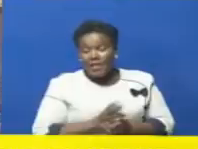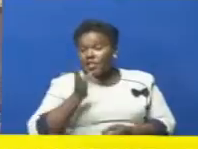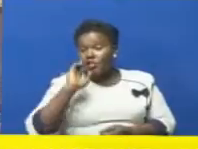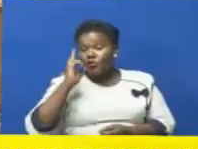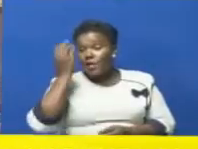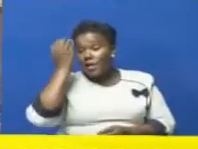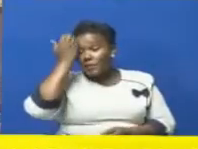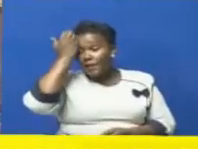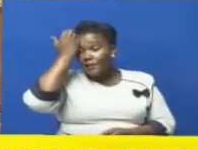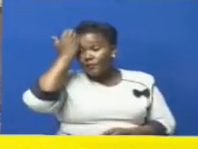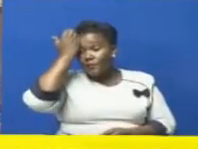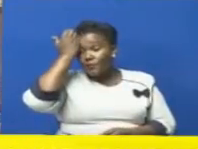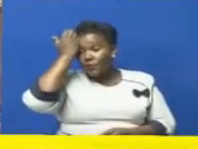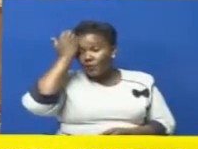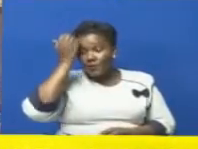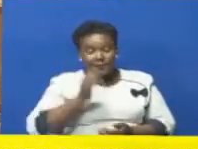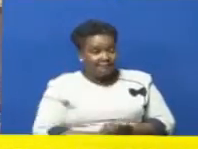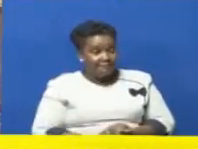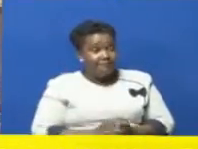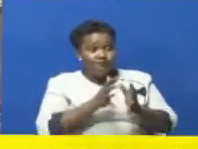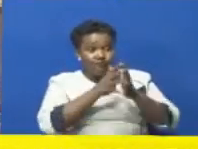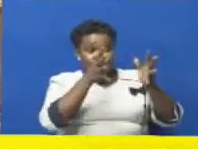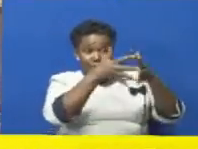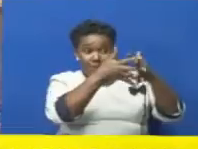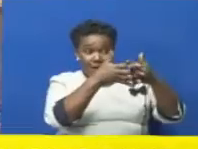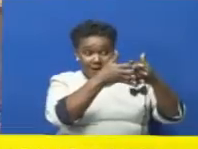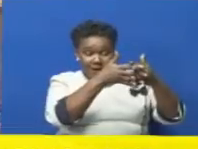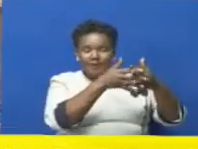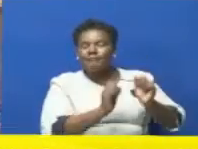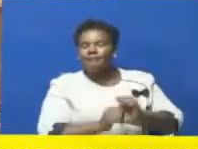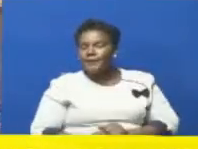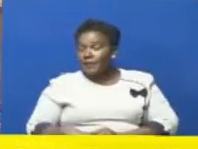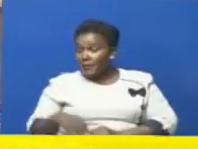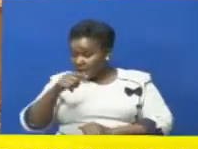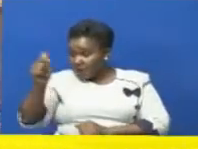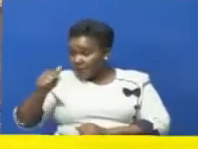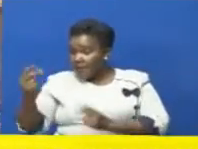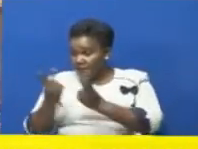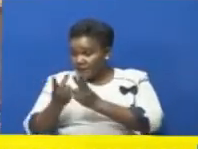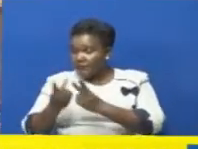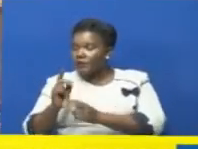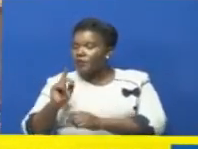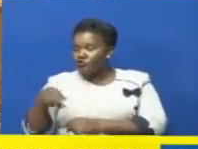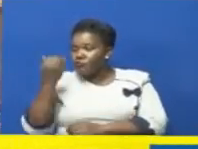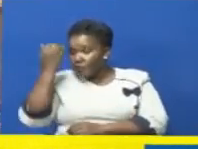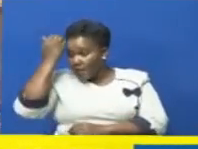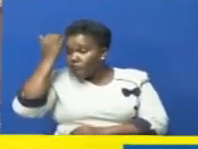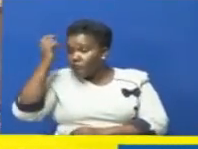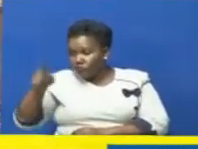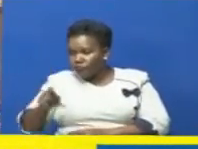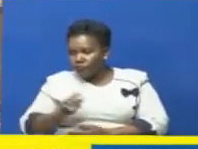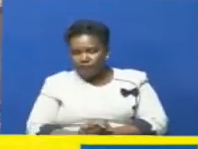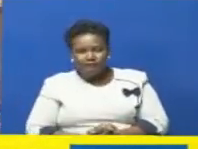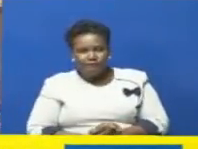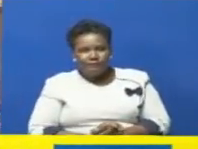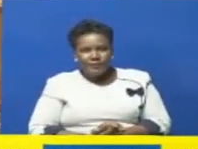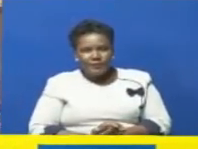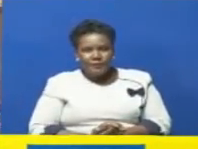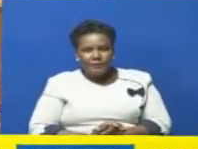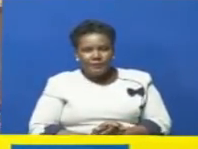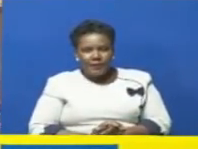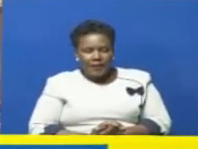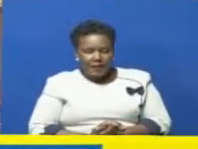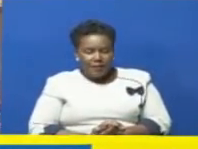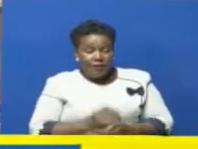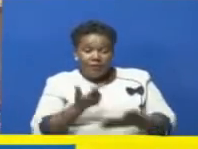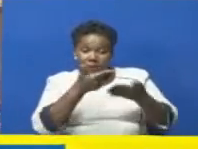yake unajua ile yule mkubwa rekodi yake, kwa kuna Tyson wa bongo. Unajua majina haya hata kwenye mpira huwa yanatokana na